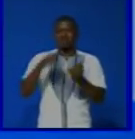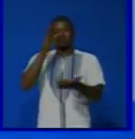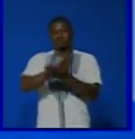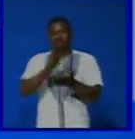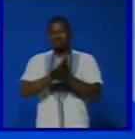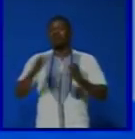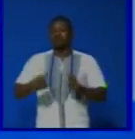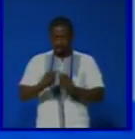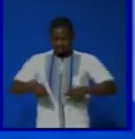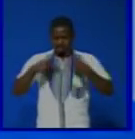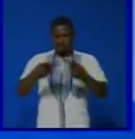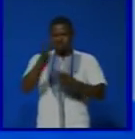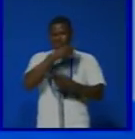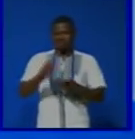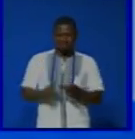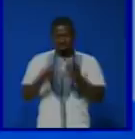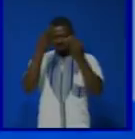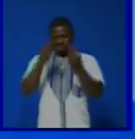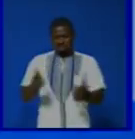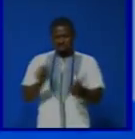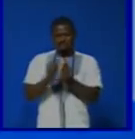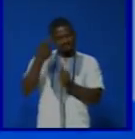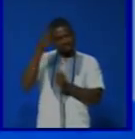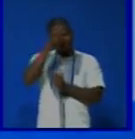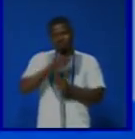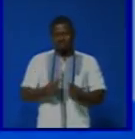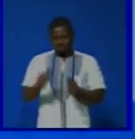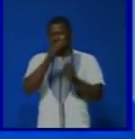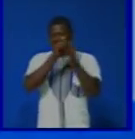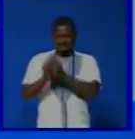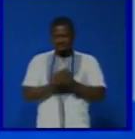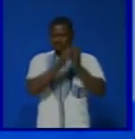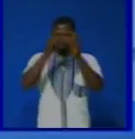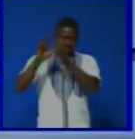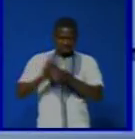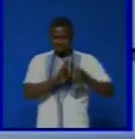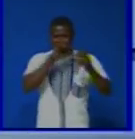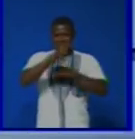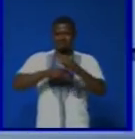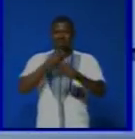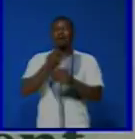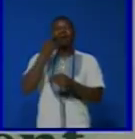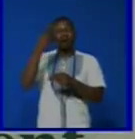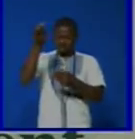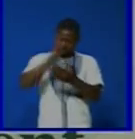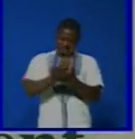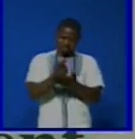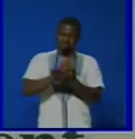des pistes de solutions avec pour dénominateur commun la réconciliation nationale. La revue de presse avec Vincent Tiendré-Bengo.